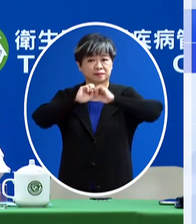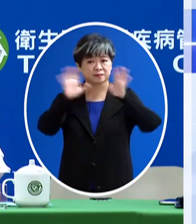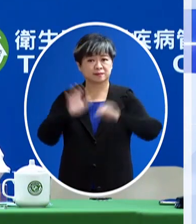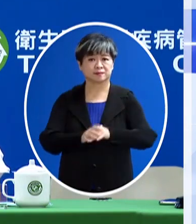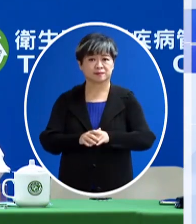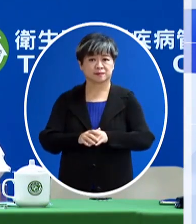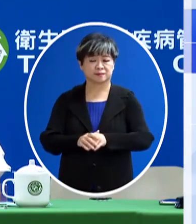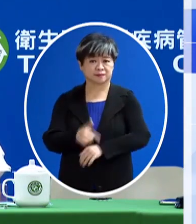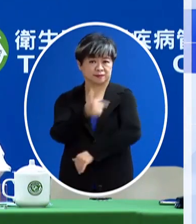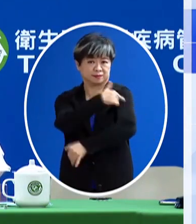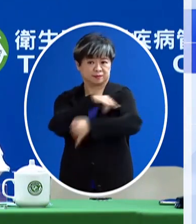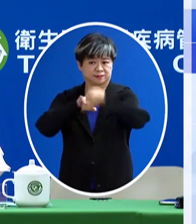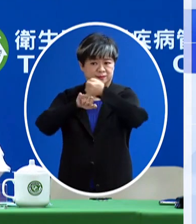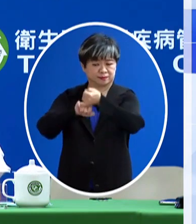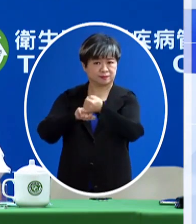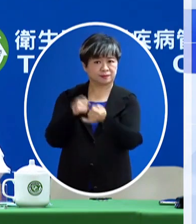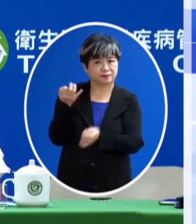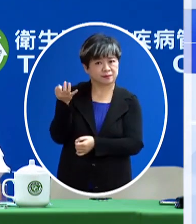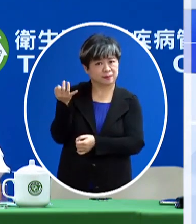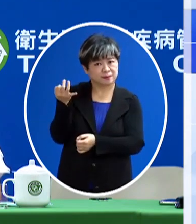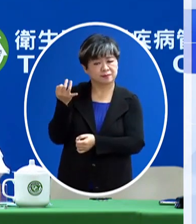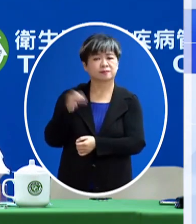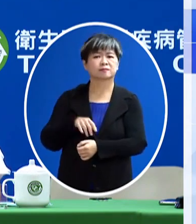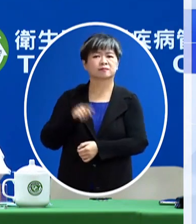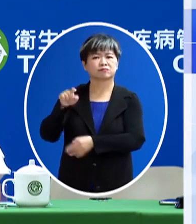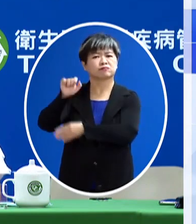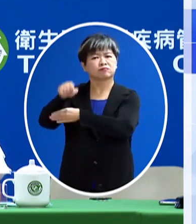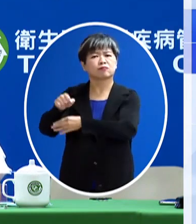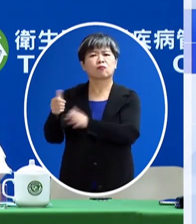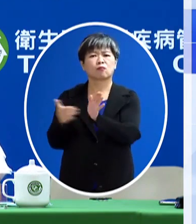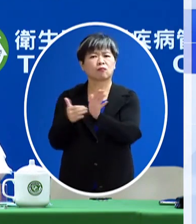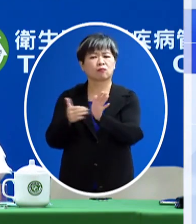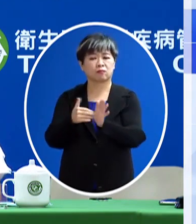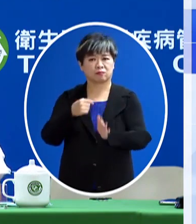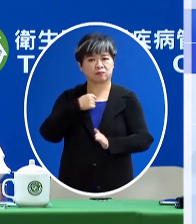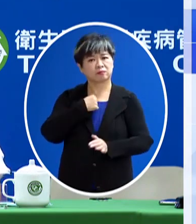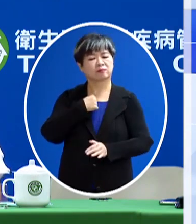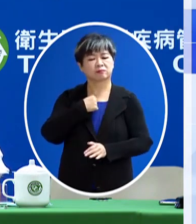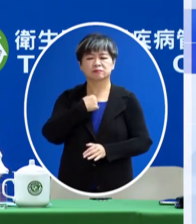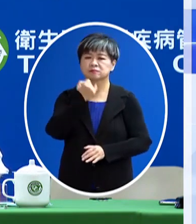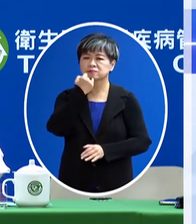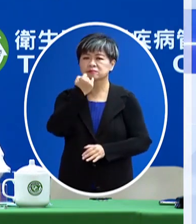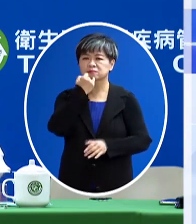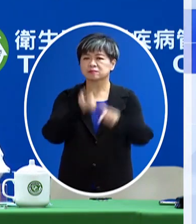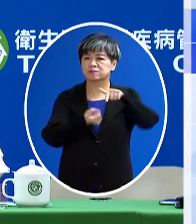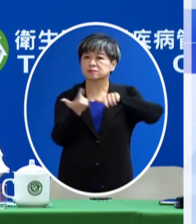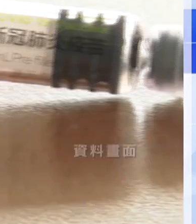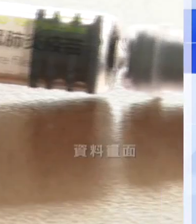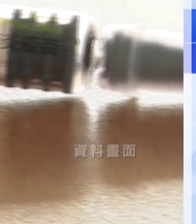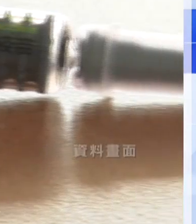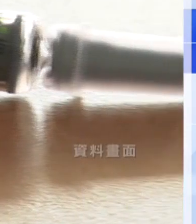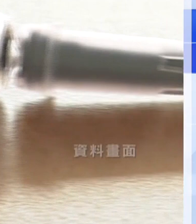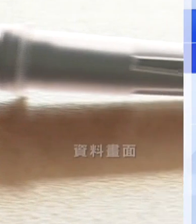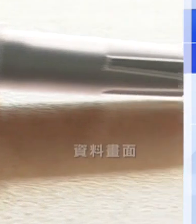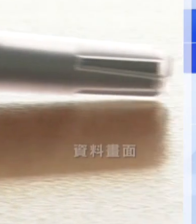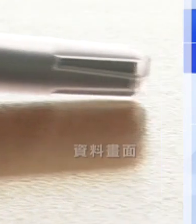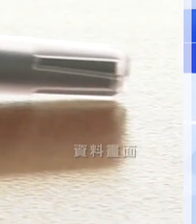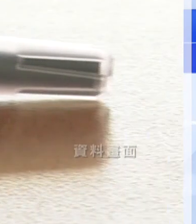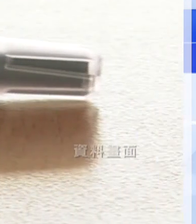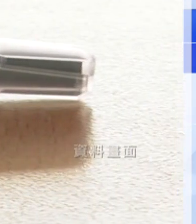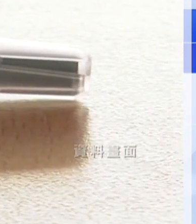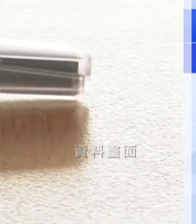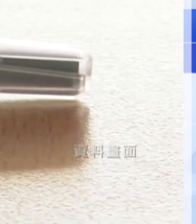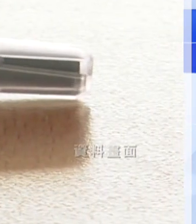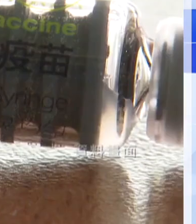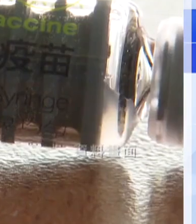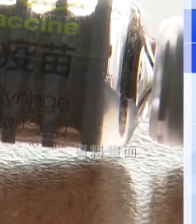不过防疫专家王任贤却表示了 mRNA 疫苗技术难度高，贵的有道理。高端属于次蛋白疫苗，